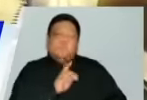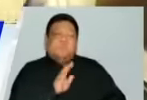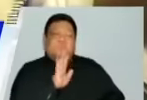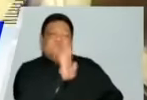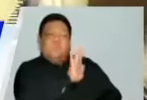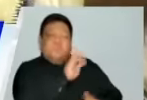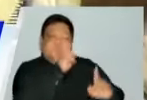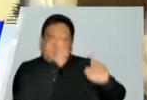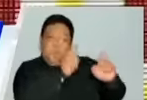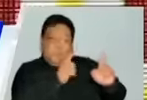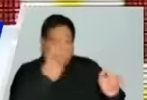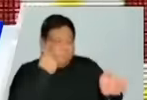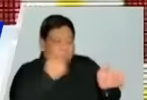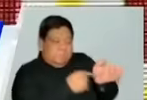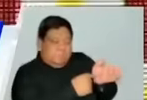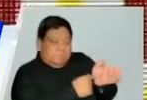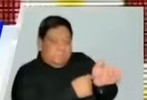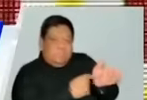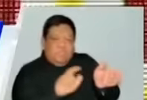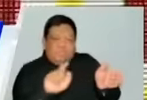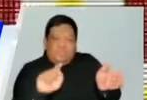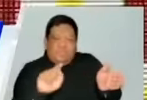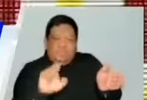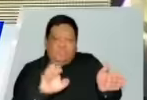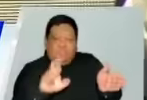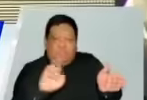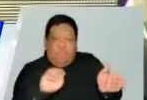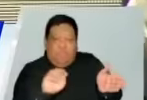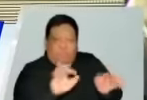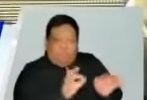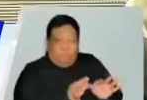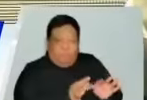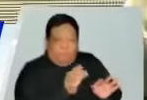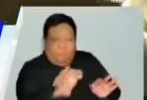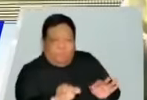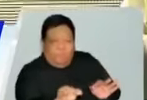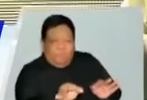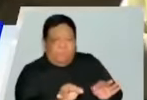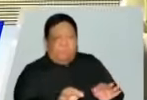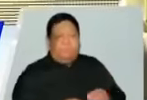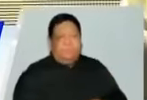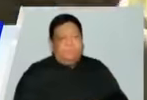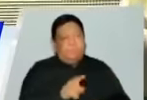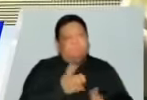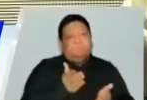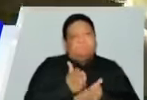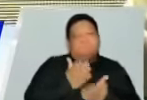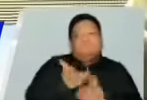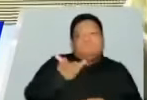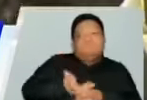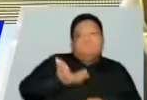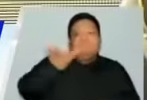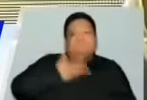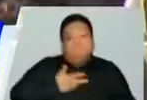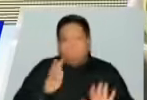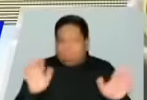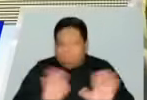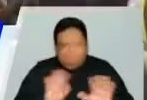term extension. Huwag lang kayong magpaluko, huwag kayong pumayag sa kabalustugan na yan.